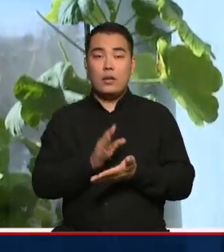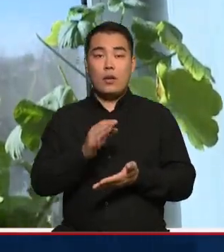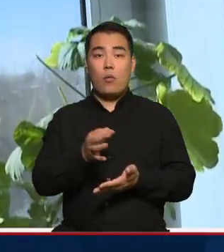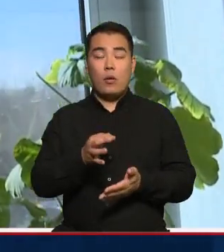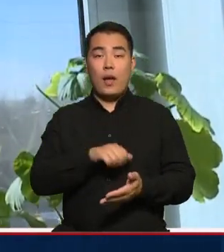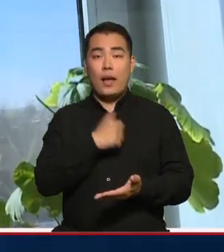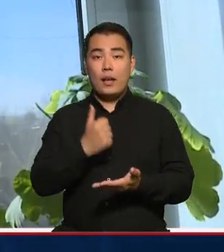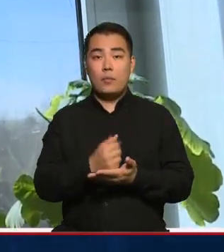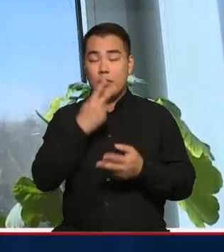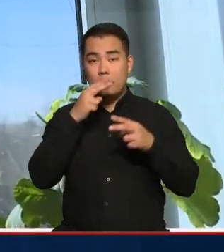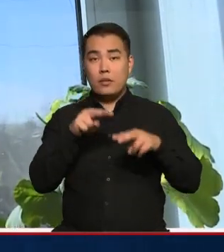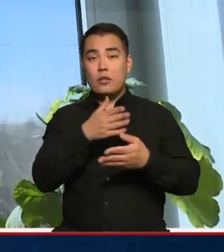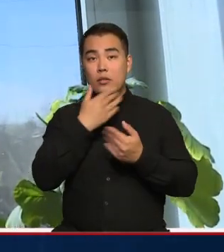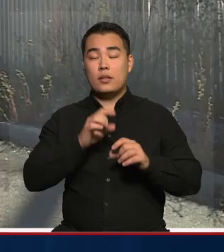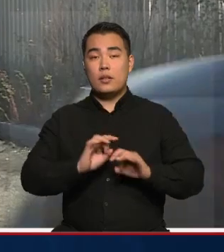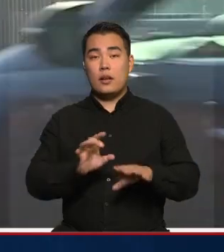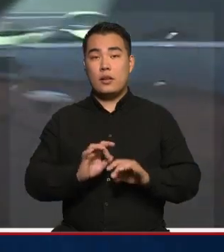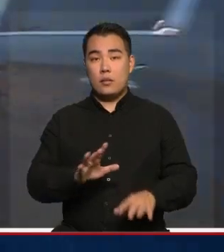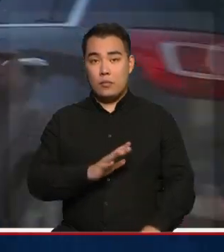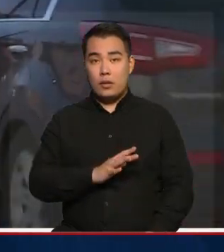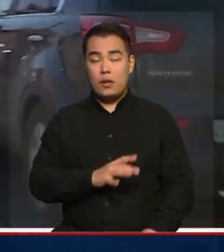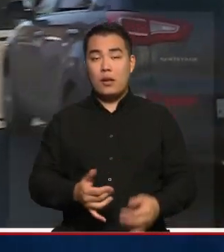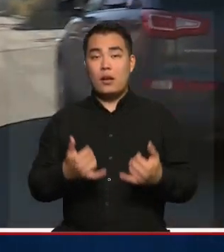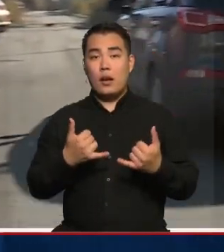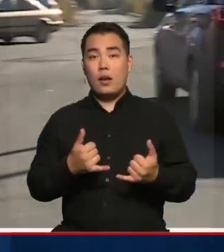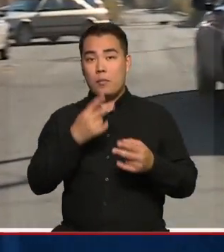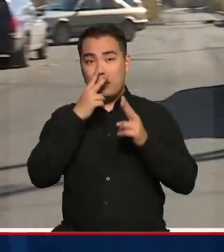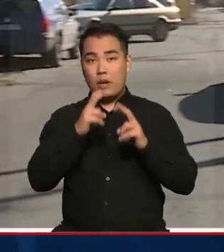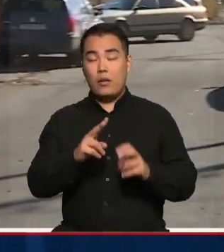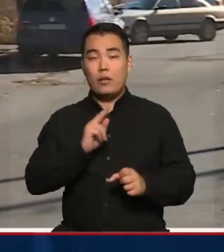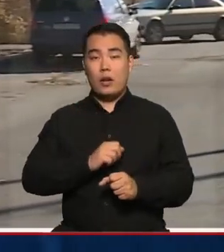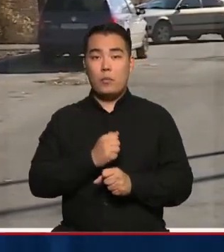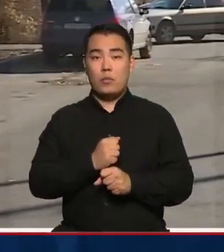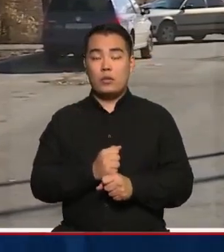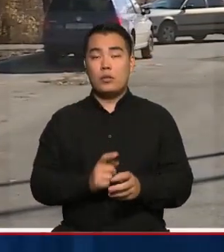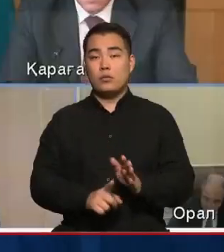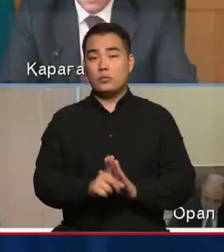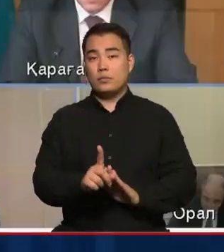тиісті бақылаудың жоқтығы деді үкімет басшысы. Қазір тиісті тексеріс жұмыстары жүргізіліп жатыр.